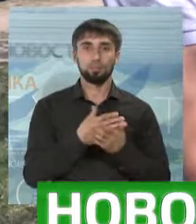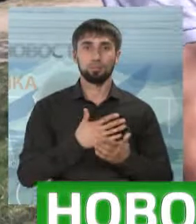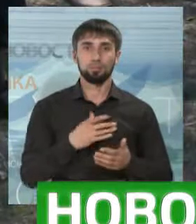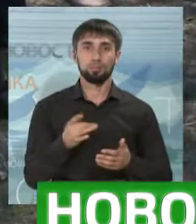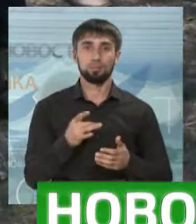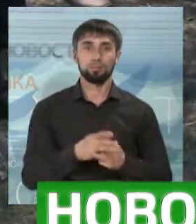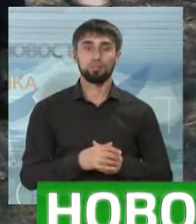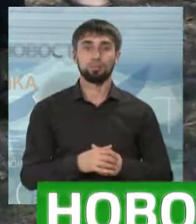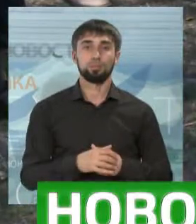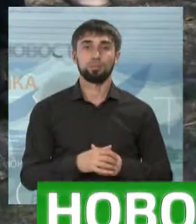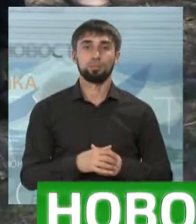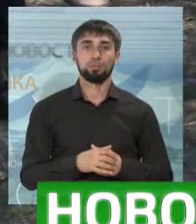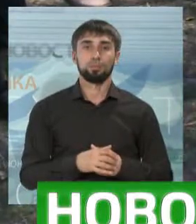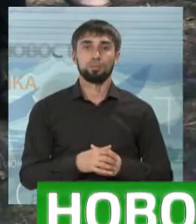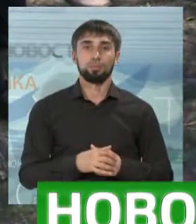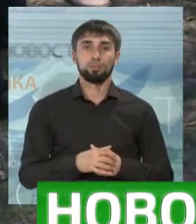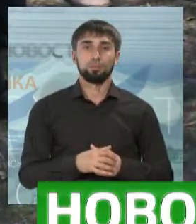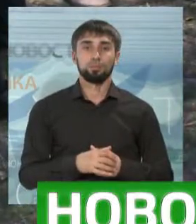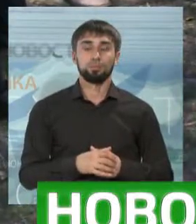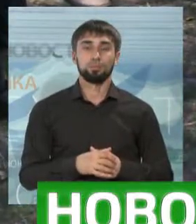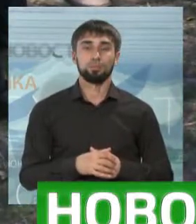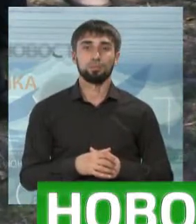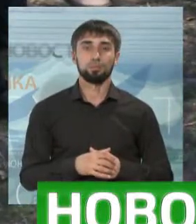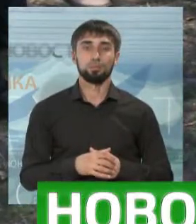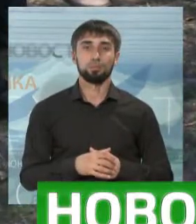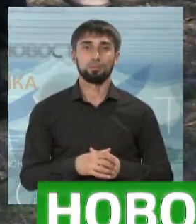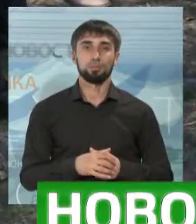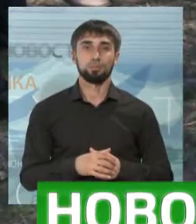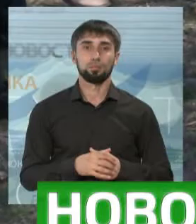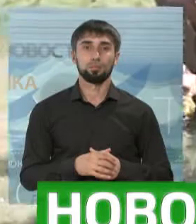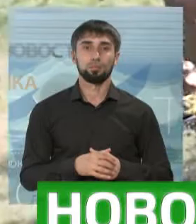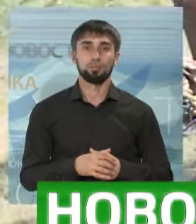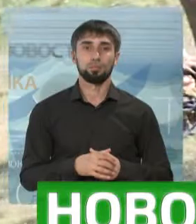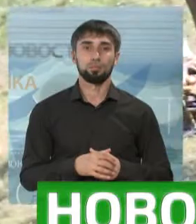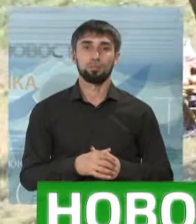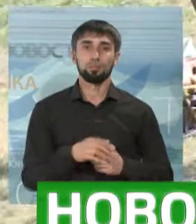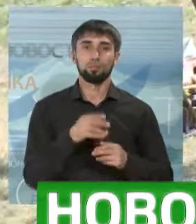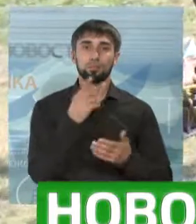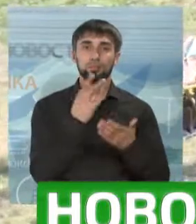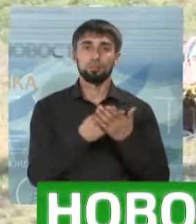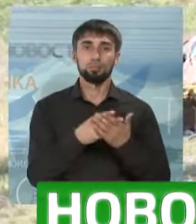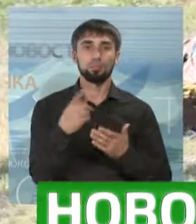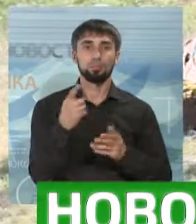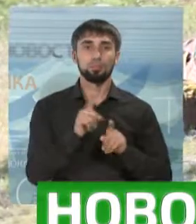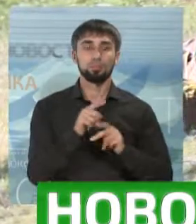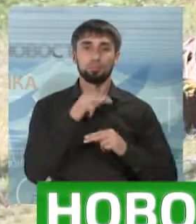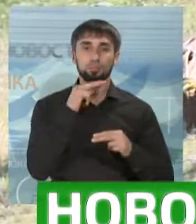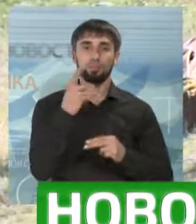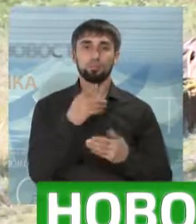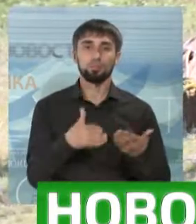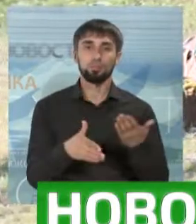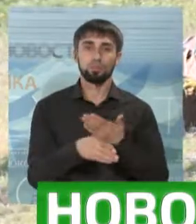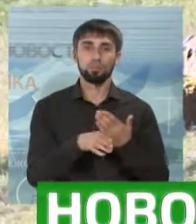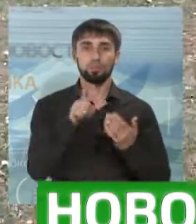республике. Смотрим, дышит, не дышит, и одновременно ложим руку. Оказать первую помощь пострадавшему или даже